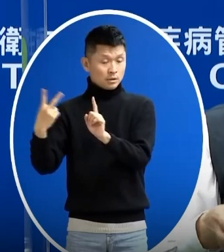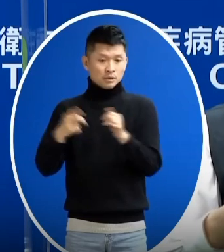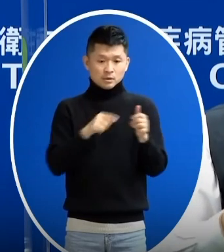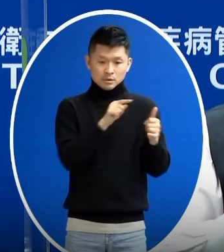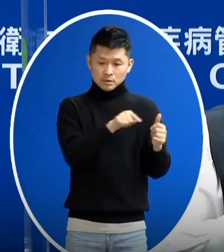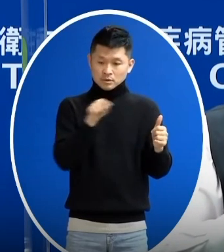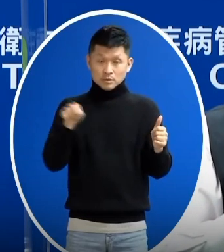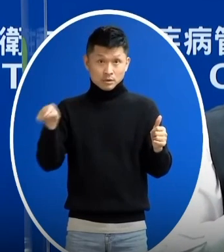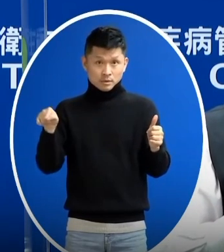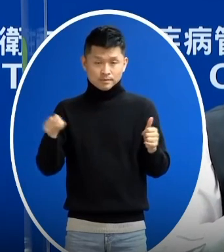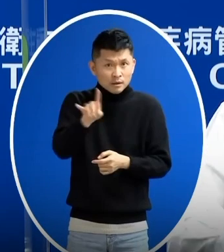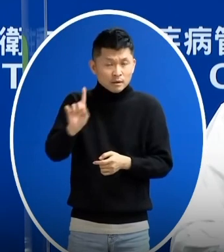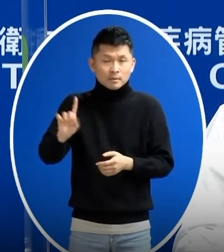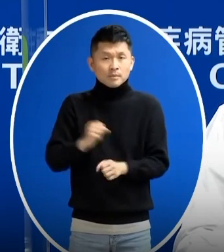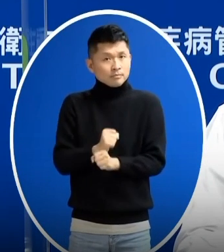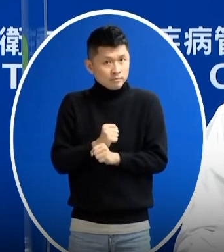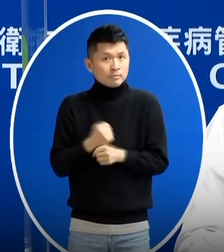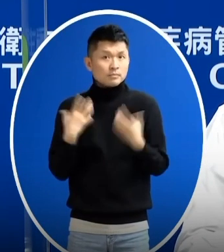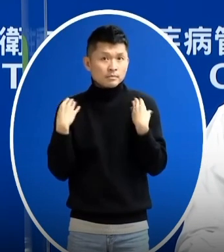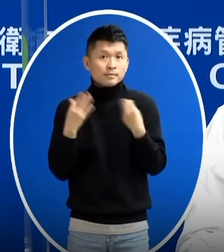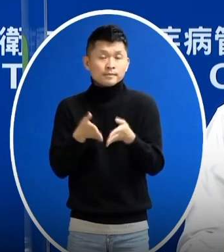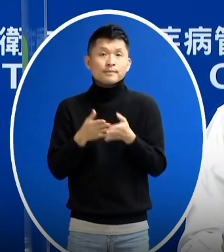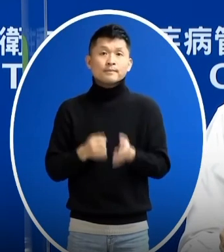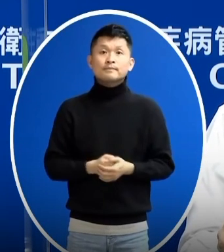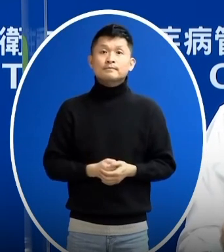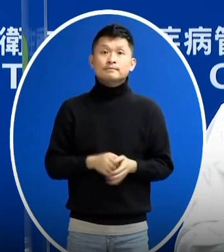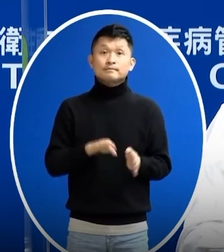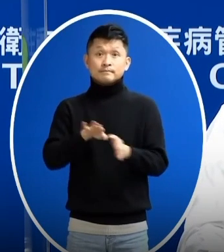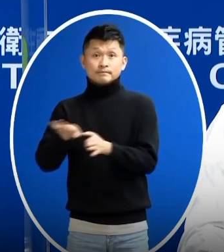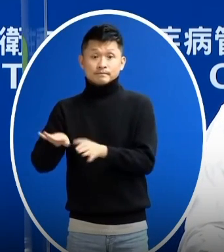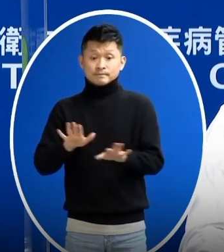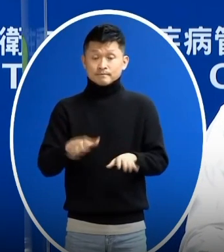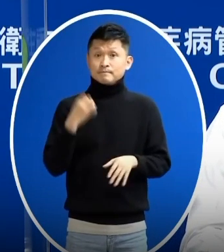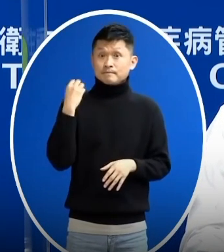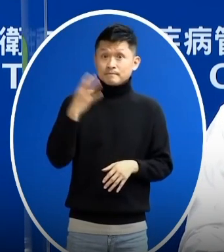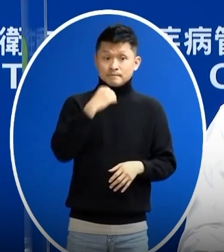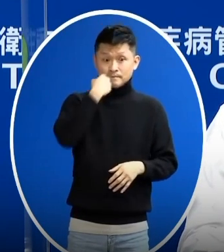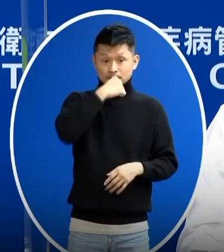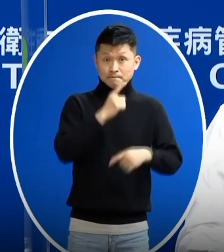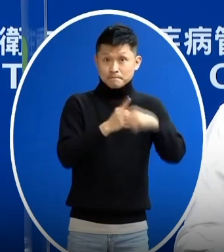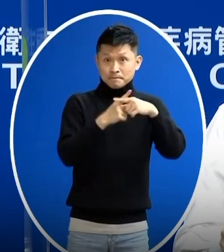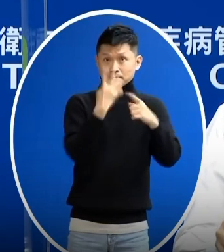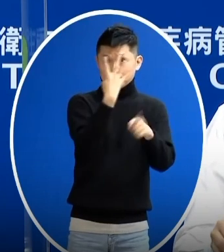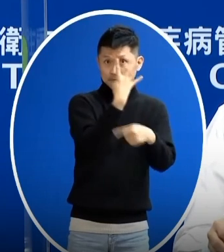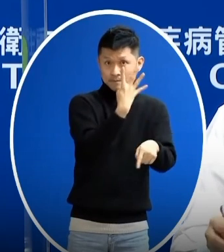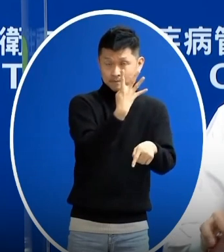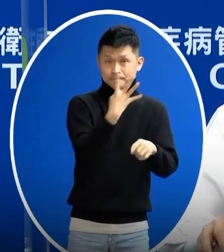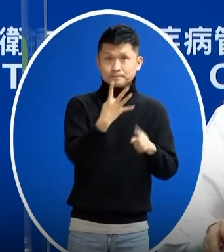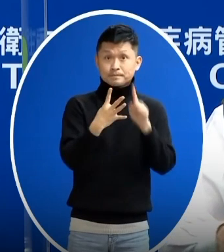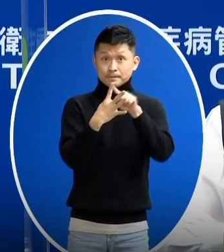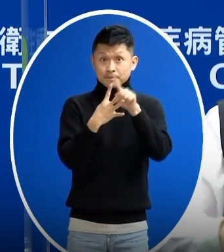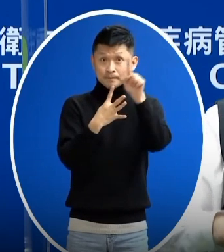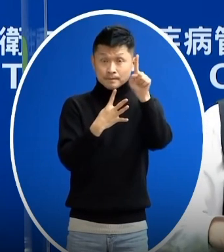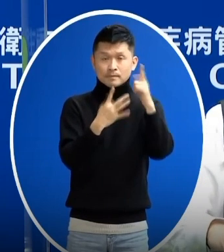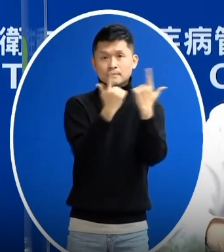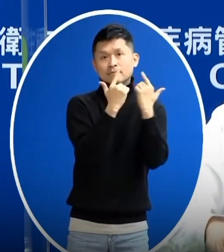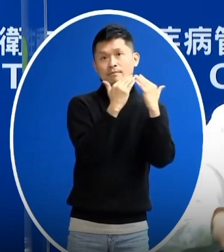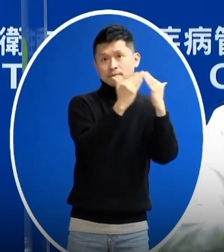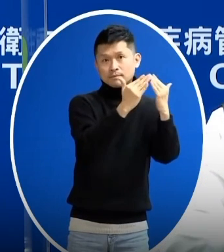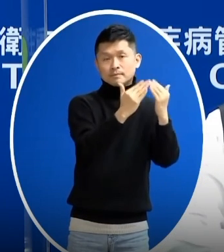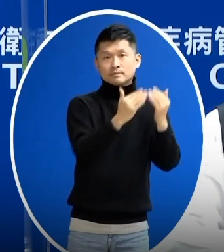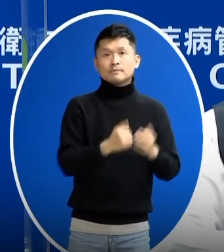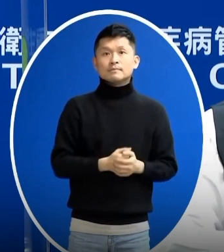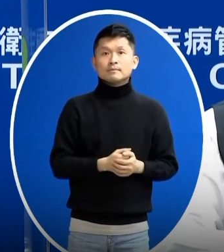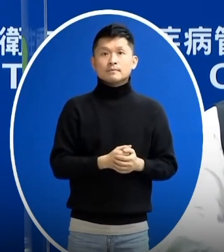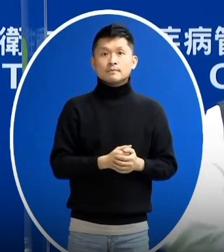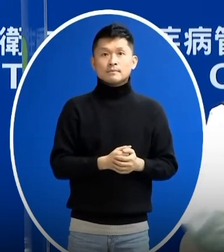哈，到目前都是阴性。啊，另外今天又有4个本土的案例。好，那一例哈是在北市哈，他